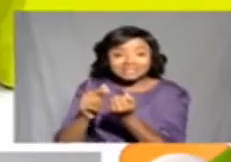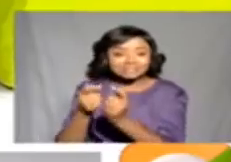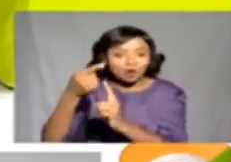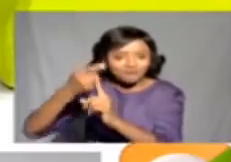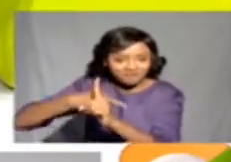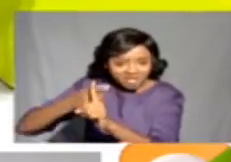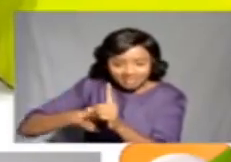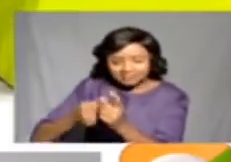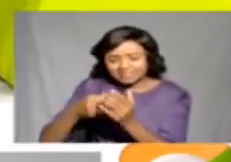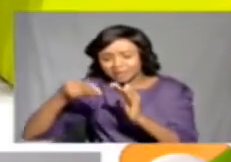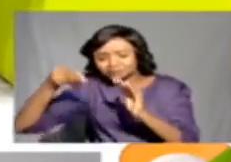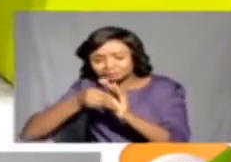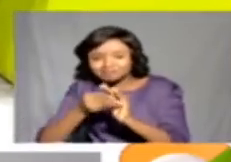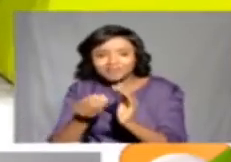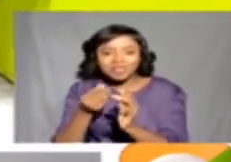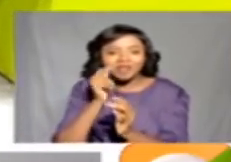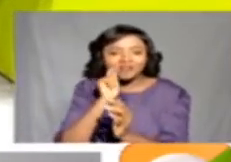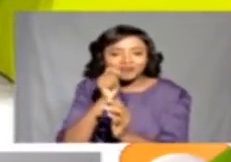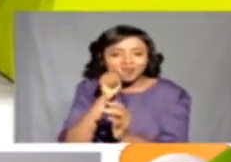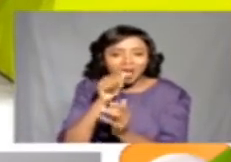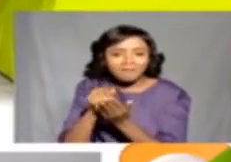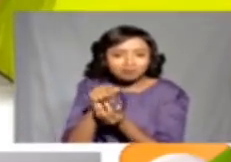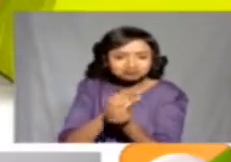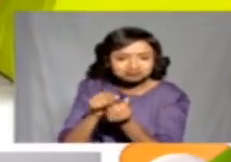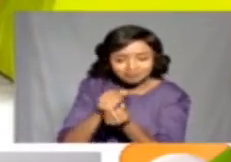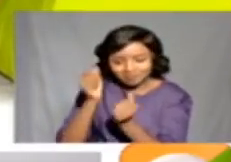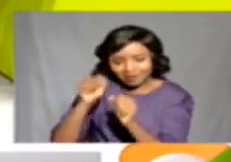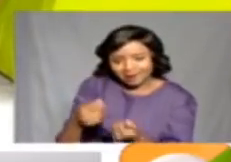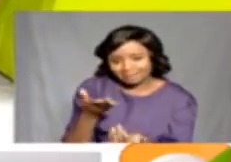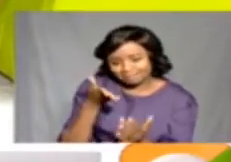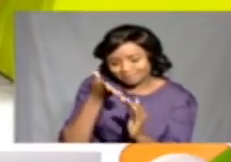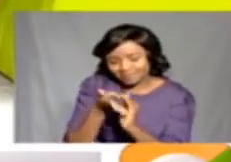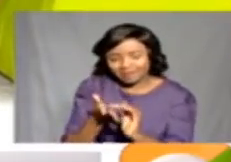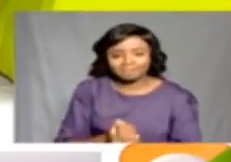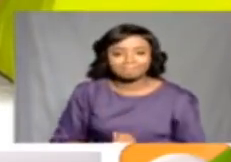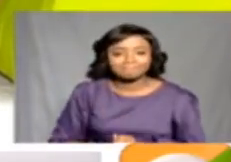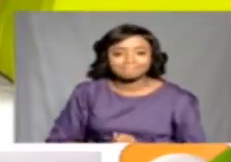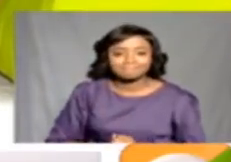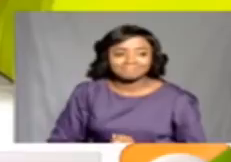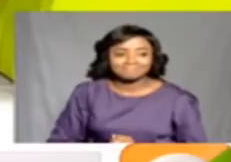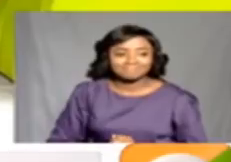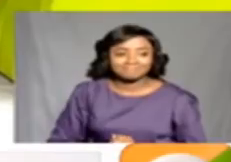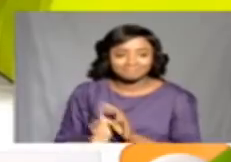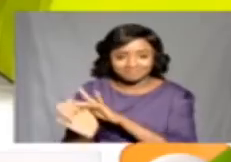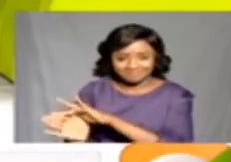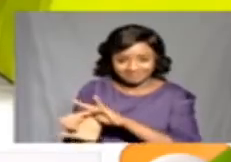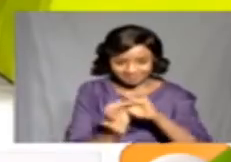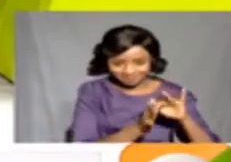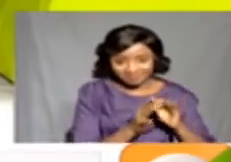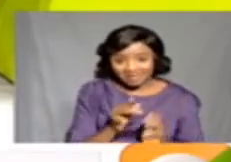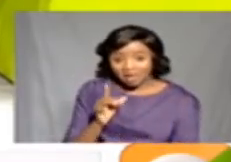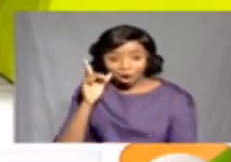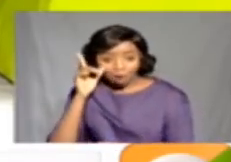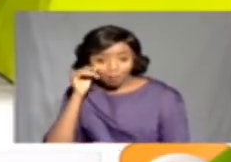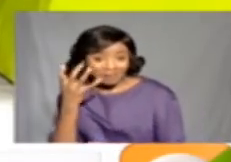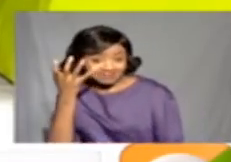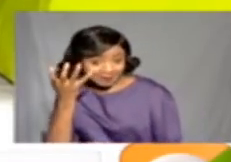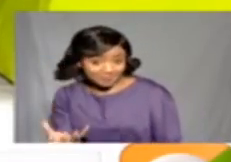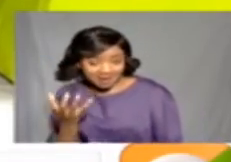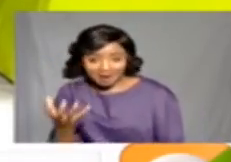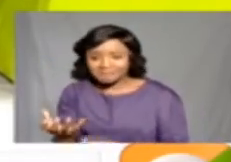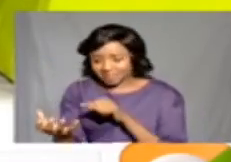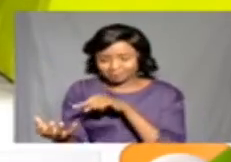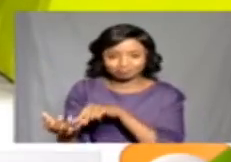kabisa. Ninazozijua mimi ni za viazi. Haya. Alafu hii haya ndio mahamri. Sio